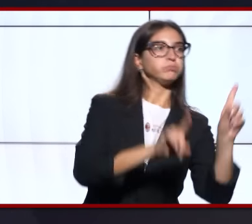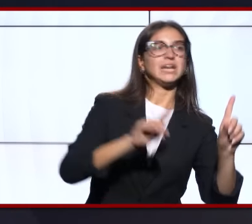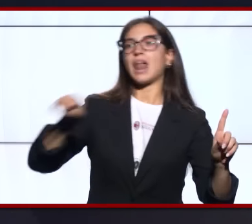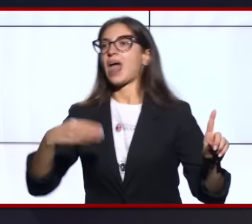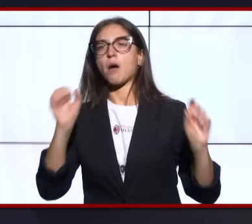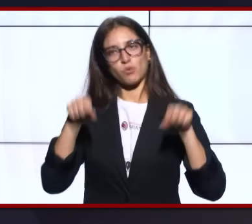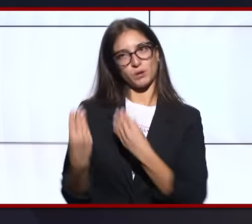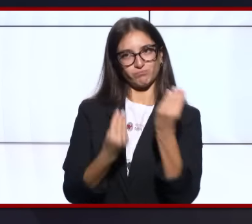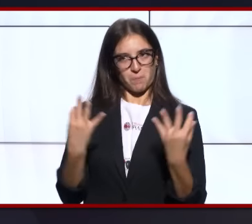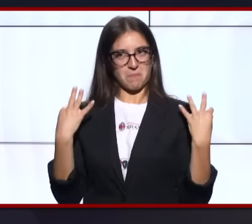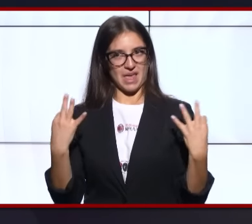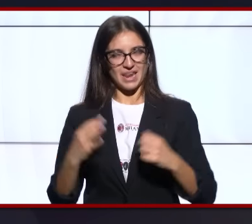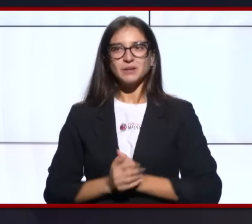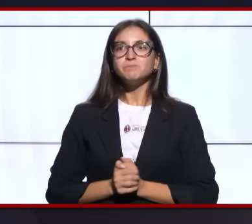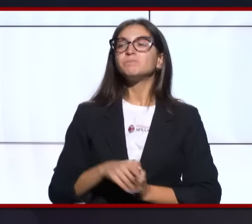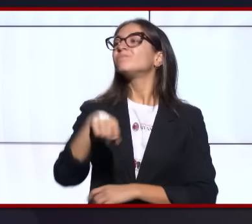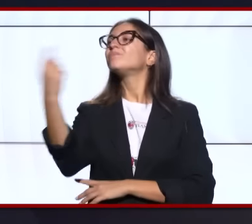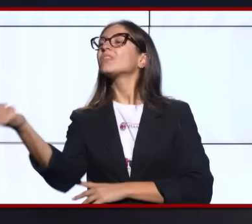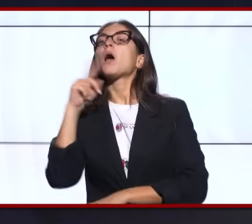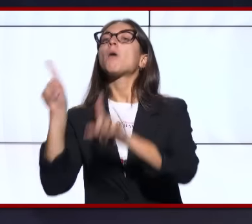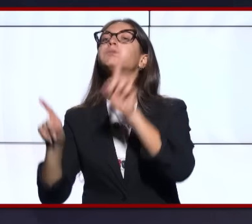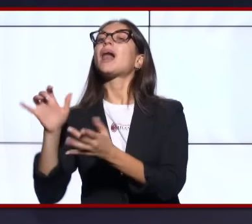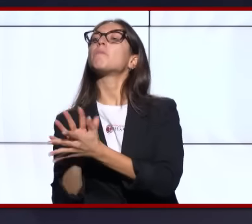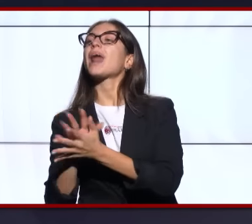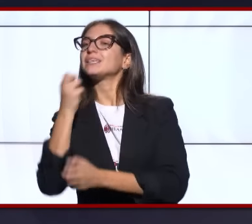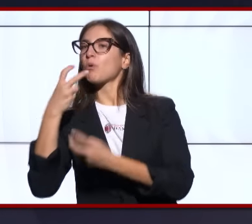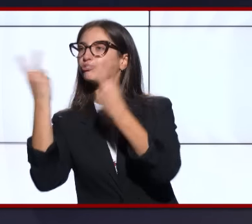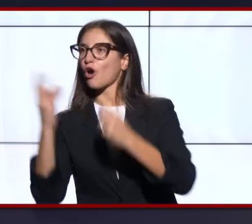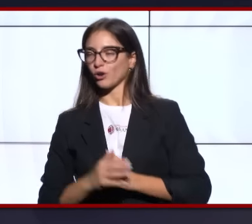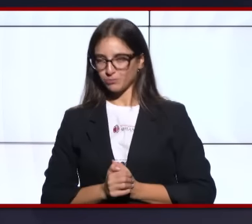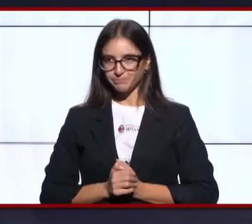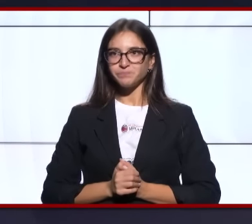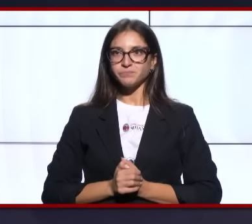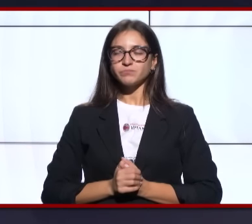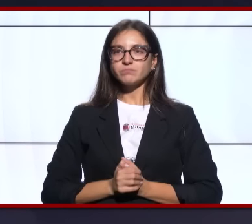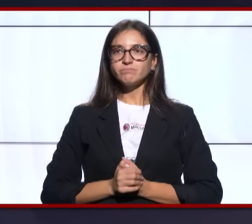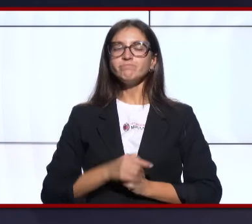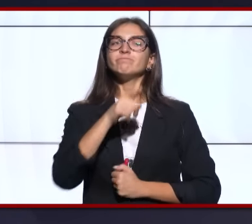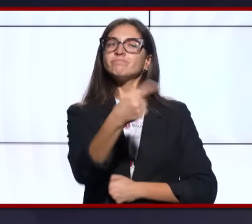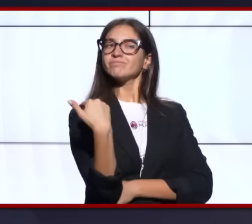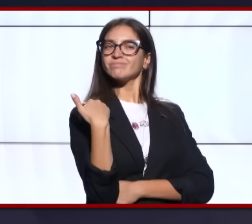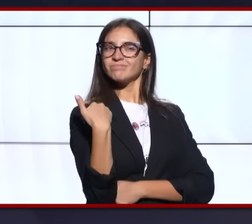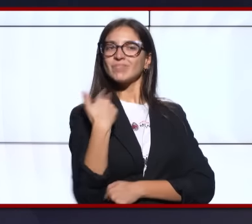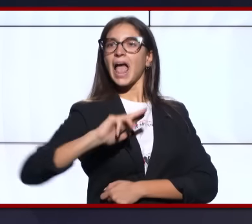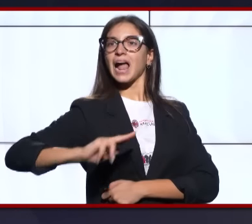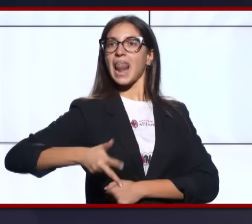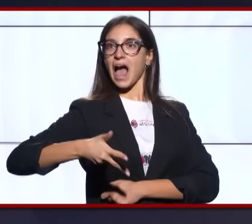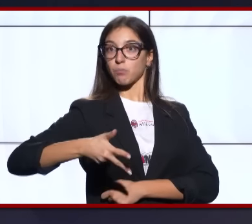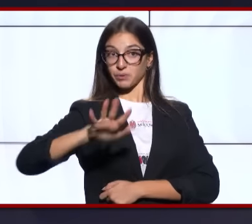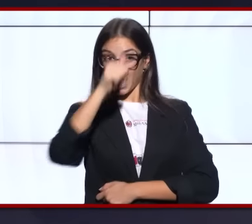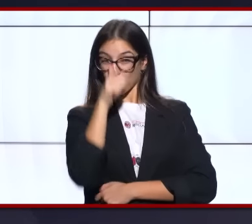andiamo dietro prego Milan Press buongiorno buongiorno ha parlato poco fa di Calabria possibile sulla sinistra